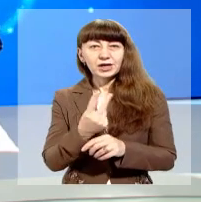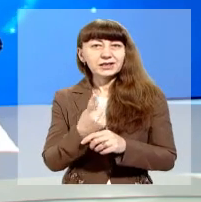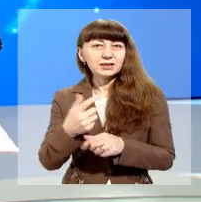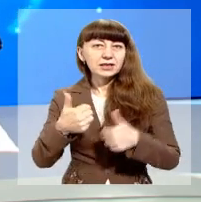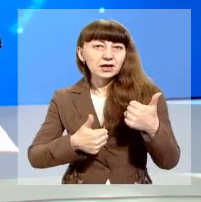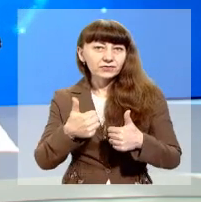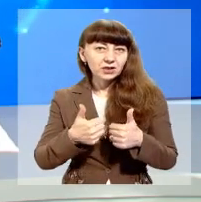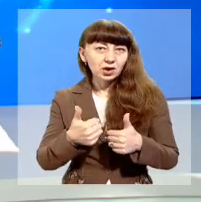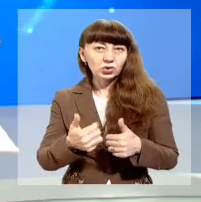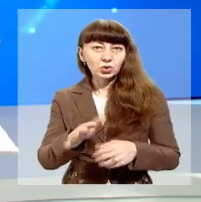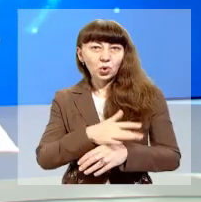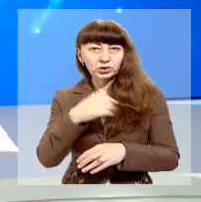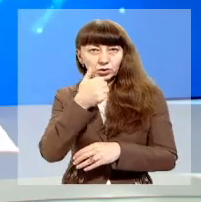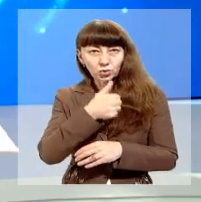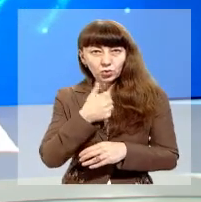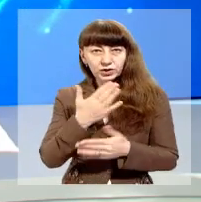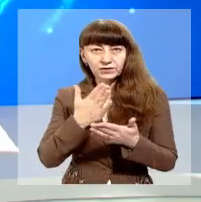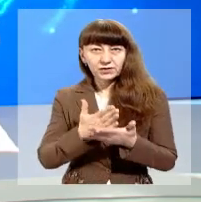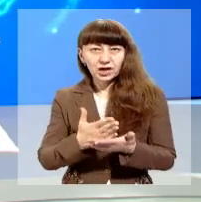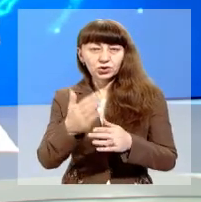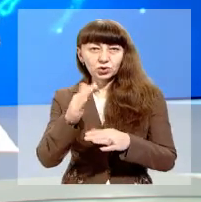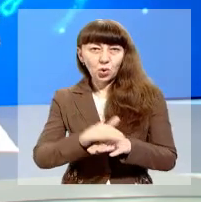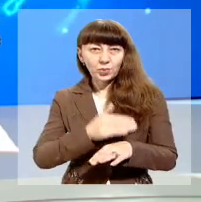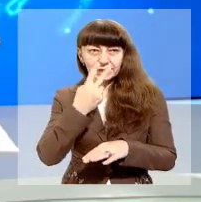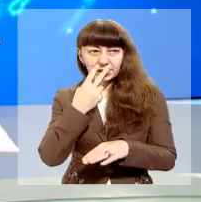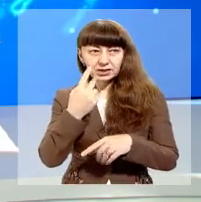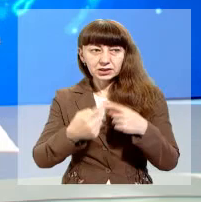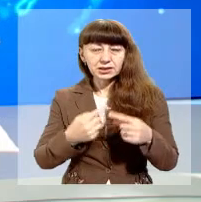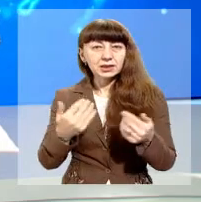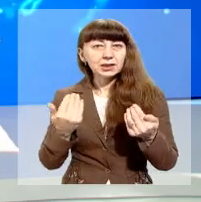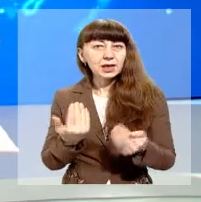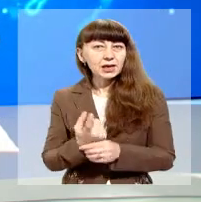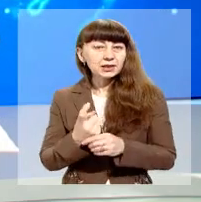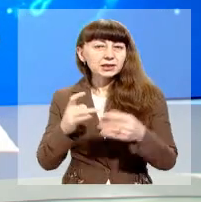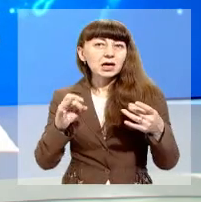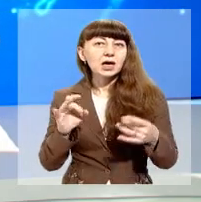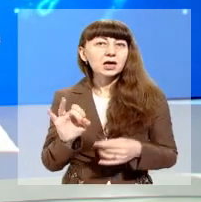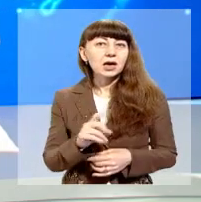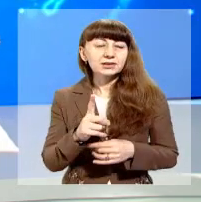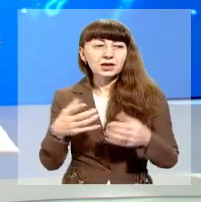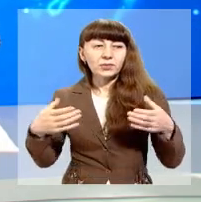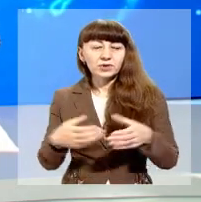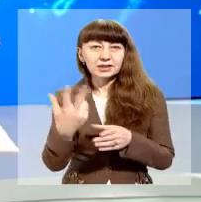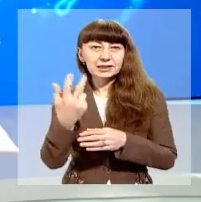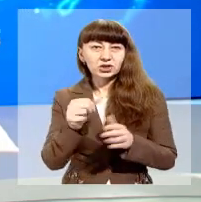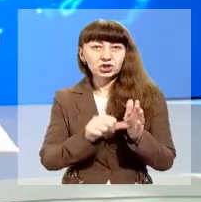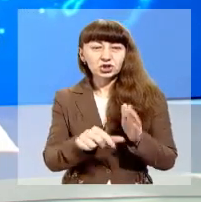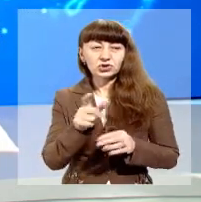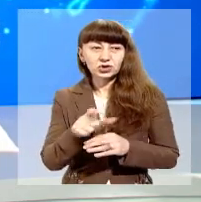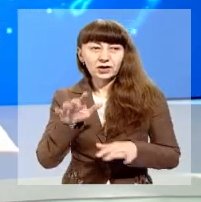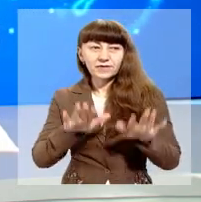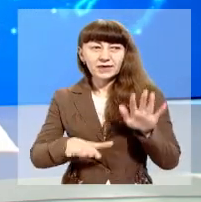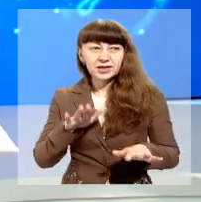спортивное состязание уже долгие годы является доброй традицией. На сей раз оно объединило 360 спортсменов в